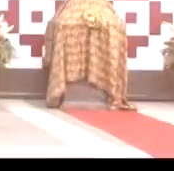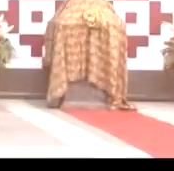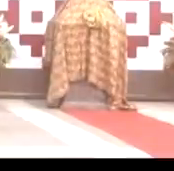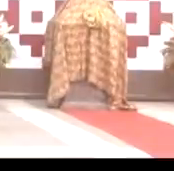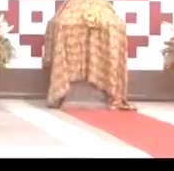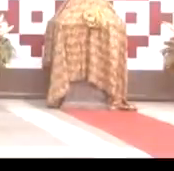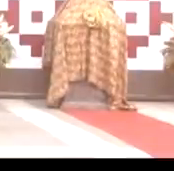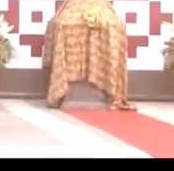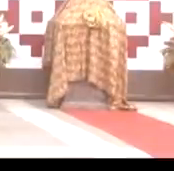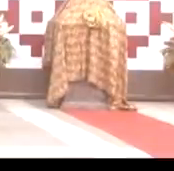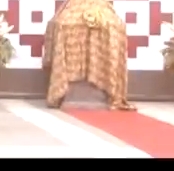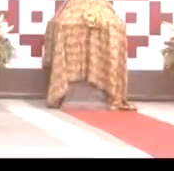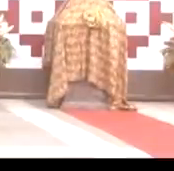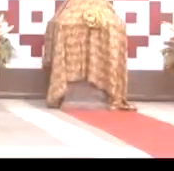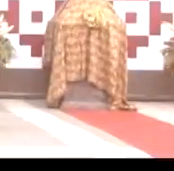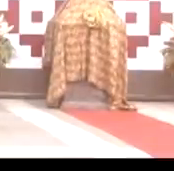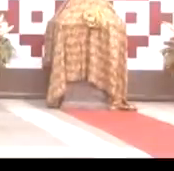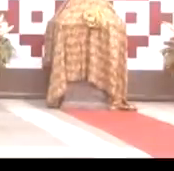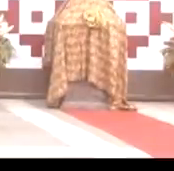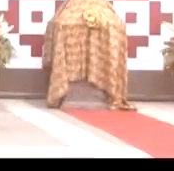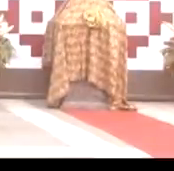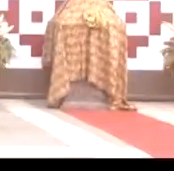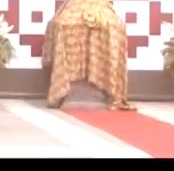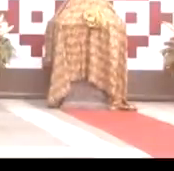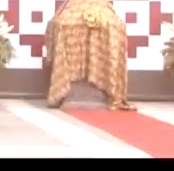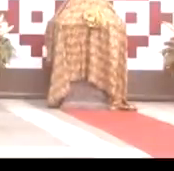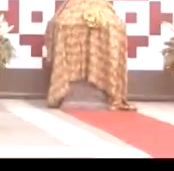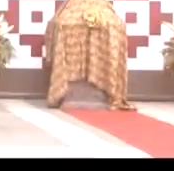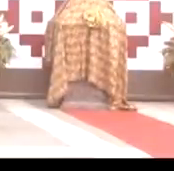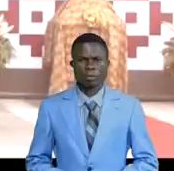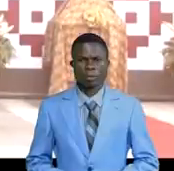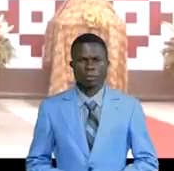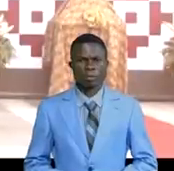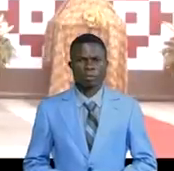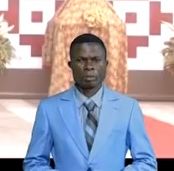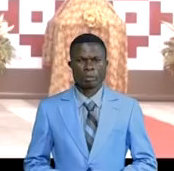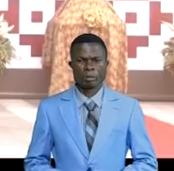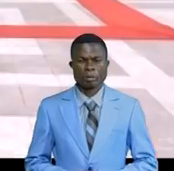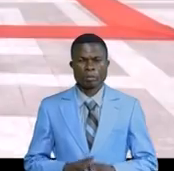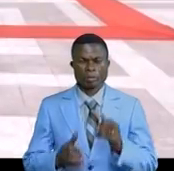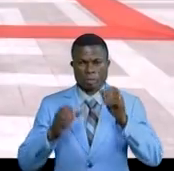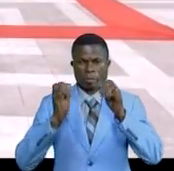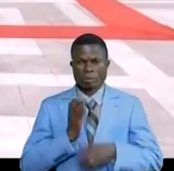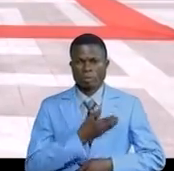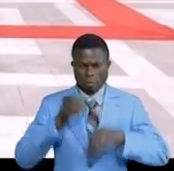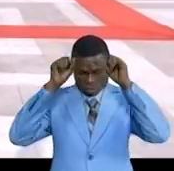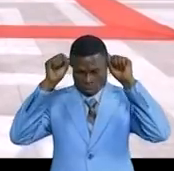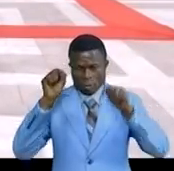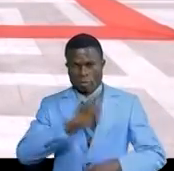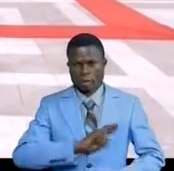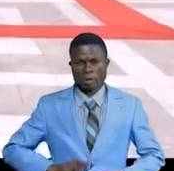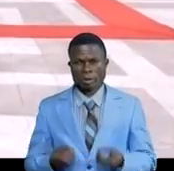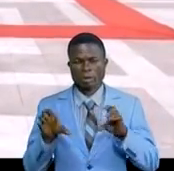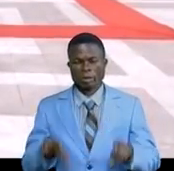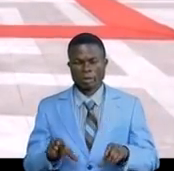inauguré donc ce jour en présence de plusieurs personnalités politiques du monde et d'Afrique, au nombre desquelles le président de la République démocratique du